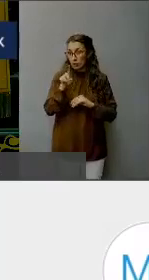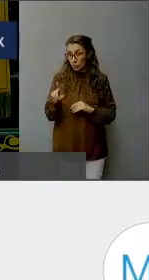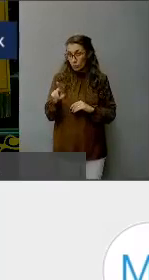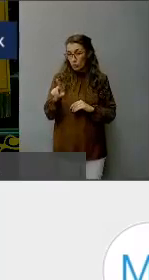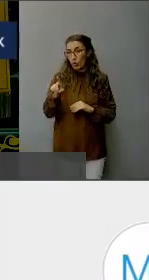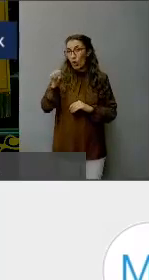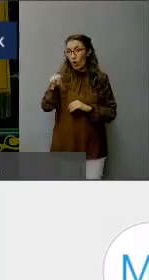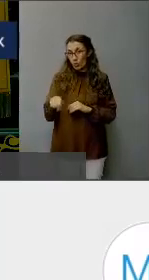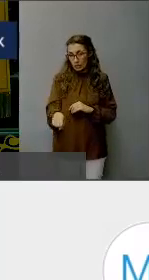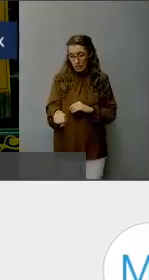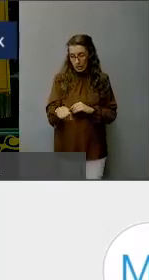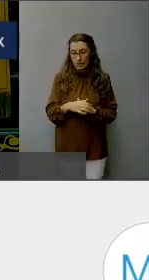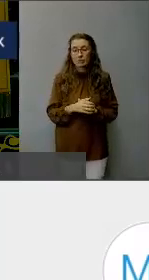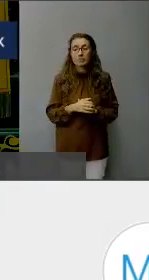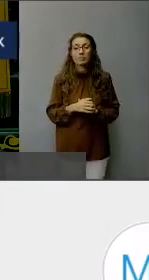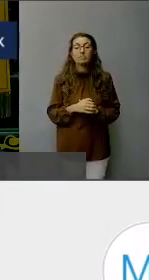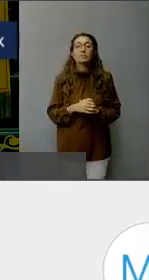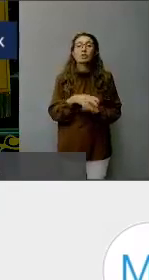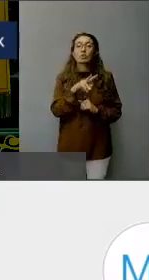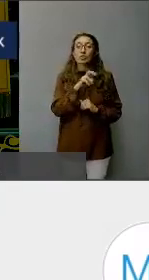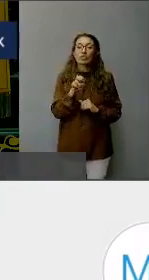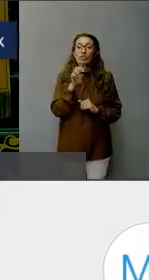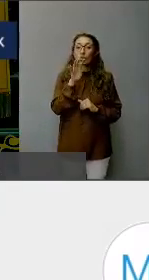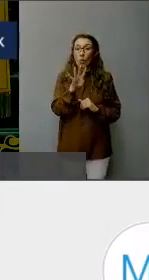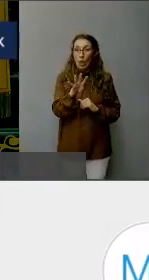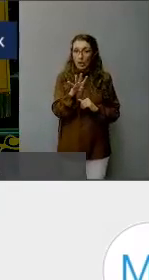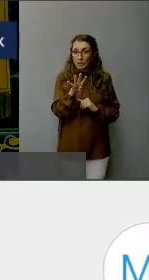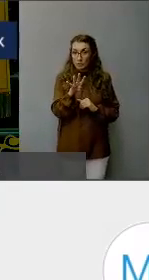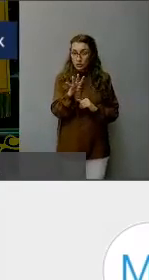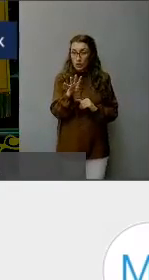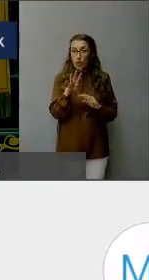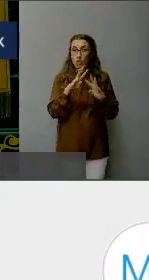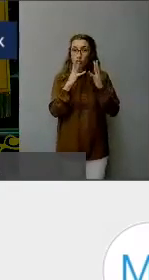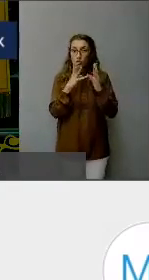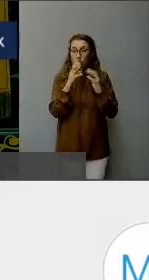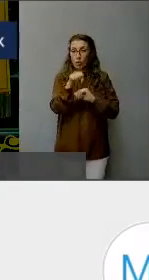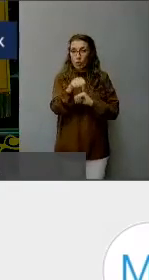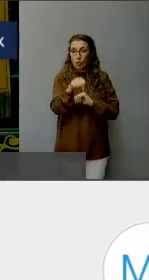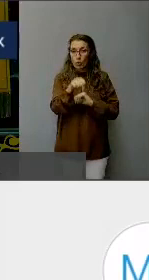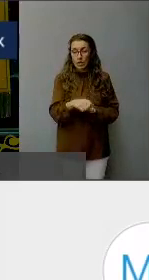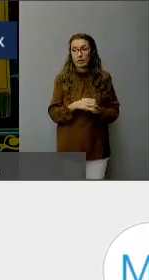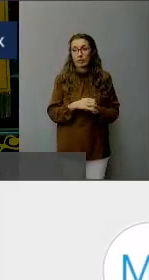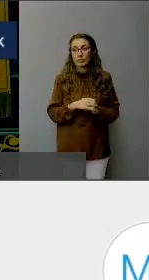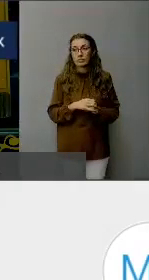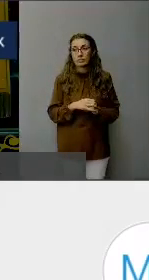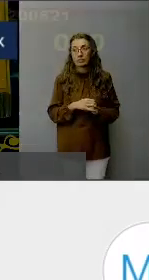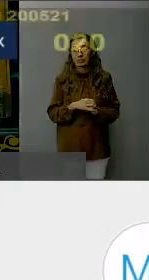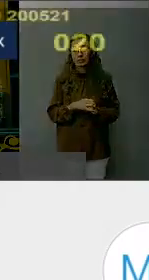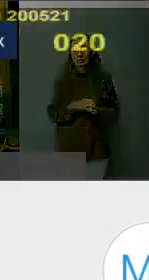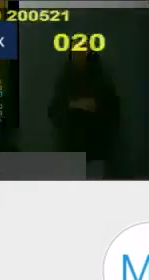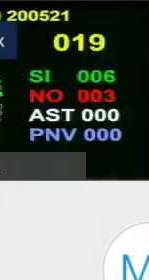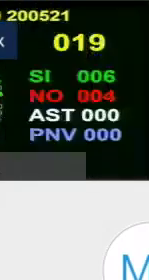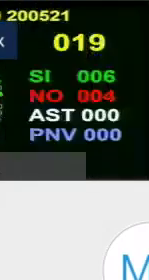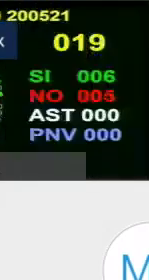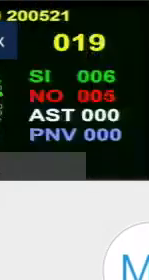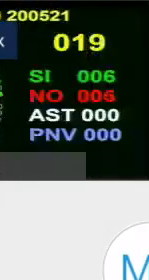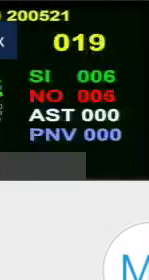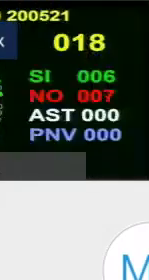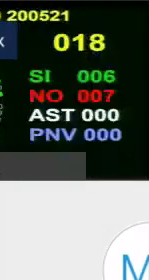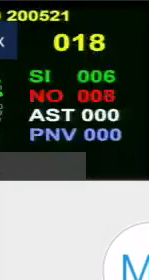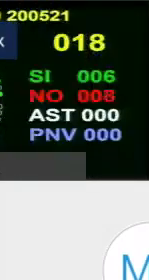il rendimento numero 204 parere della giunta contrario si vota